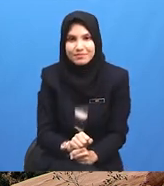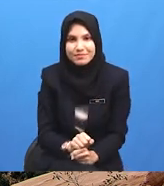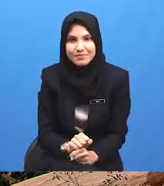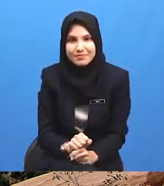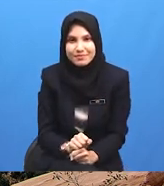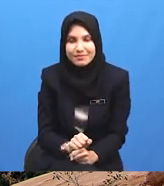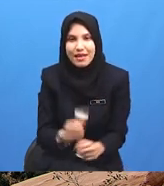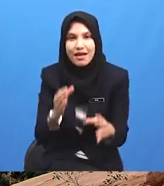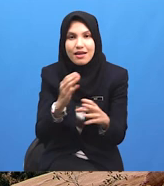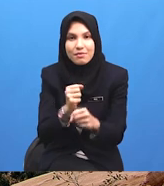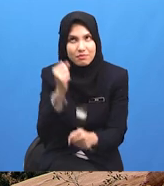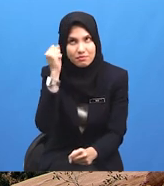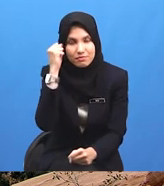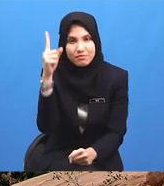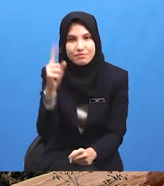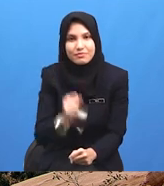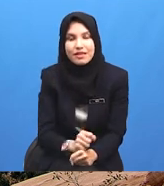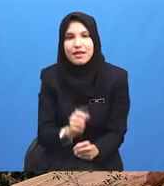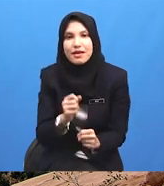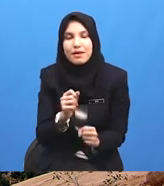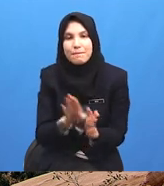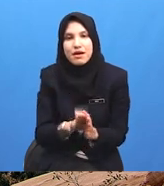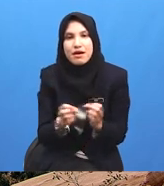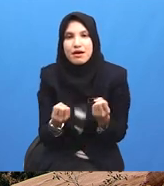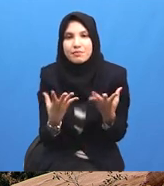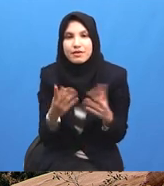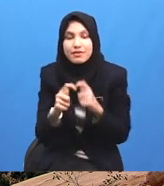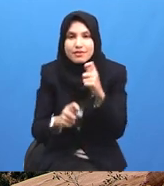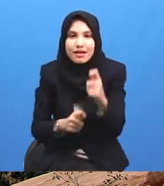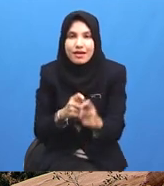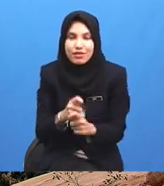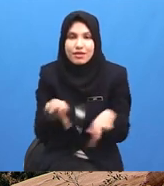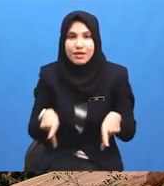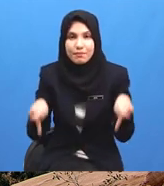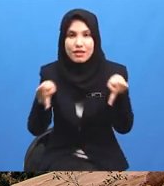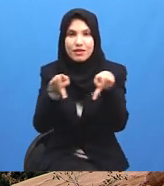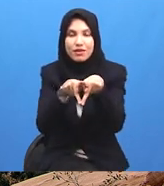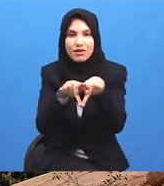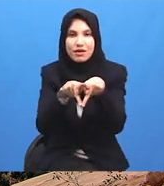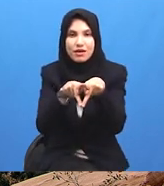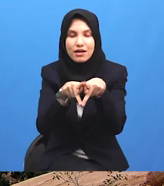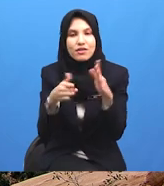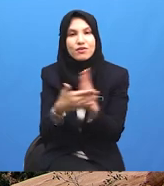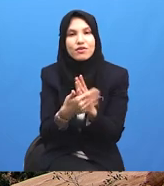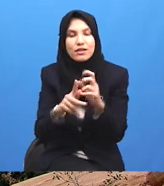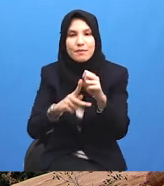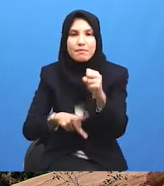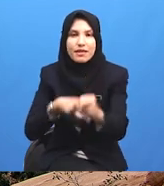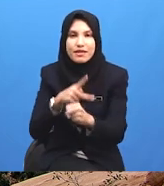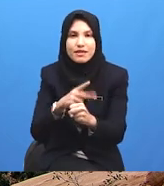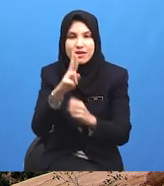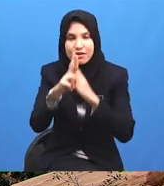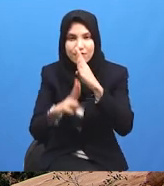Dapatkah murid-murid meramalkan beberapa tahun yang diperlukan oleh planet Uranus untuk membuat satu peredaran